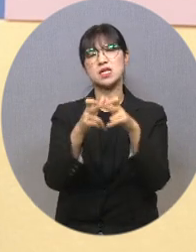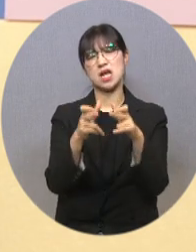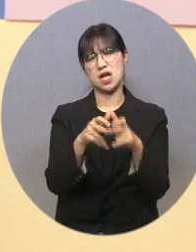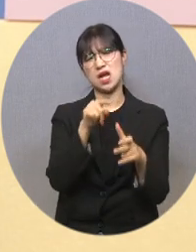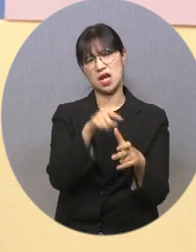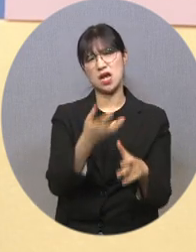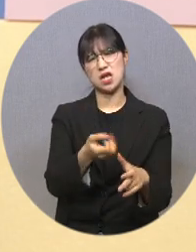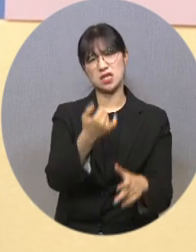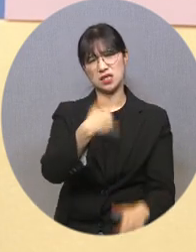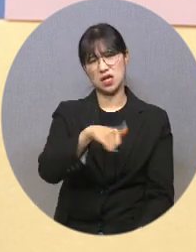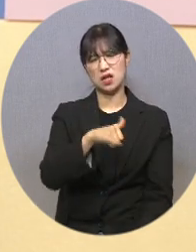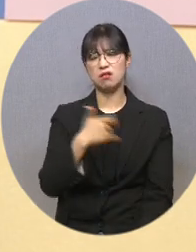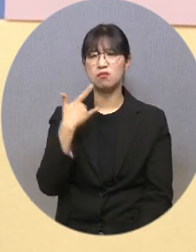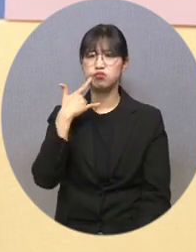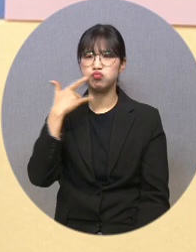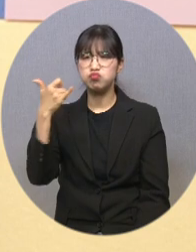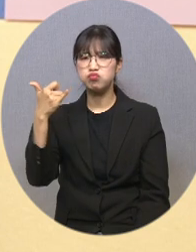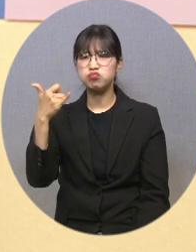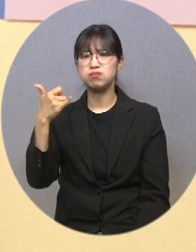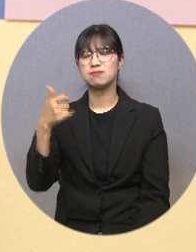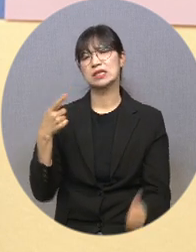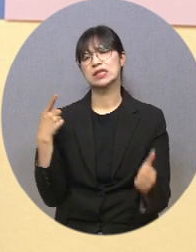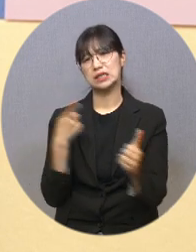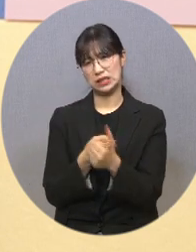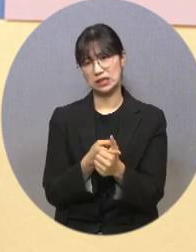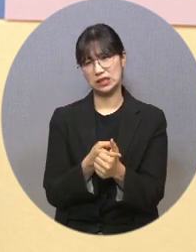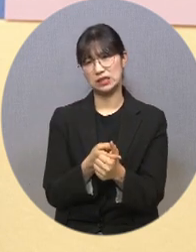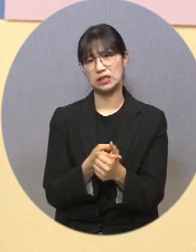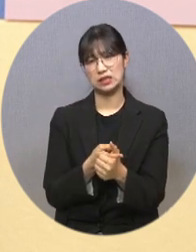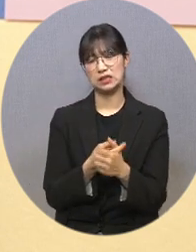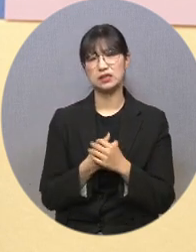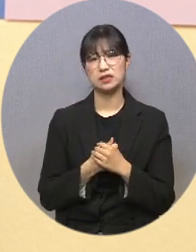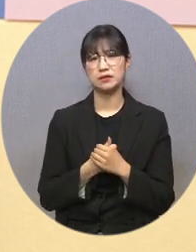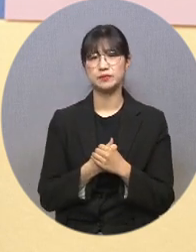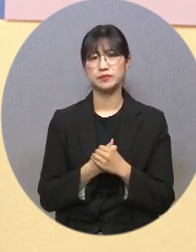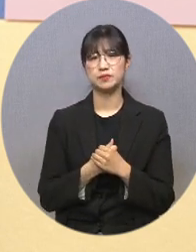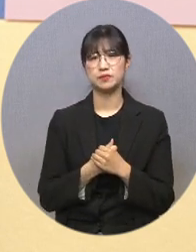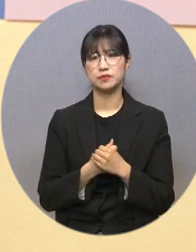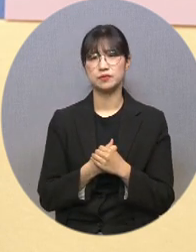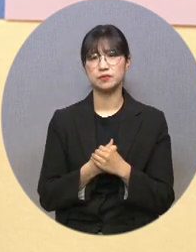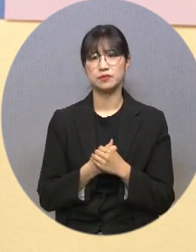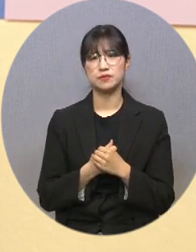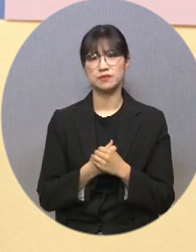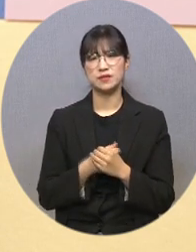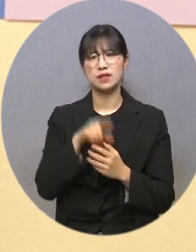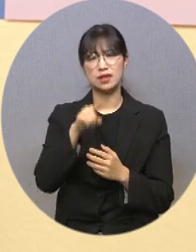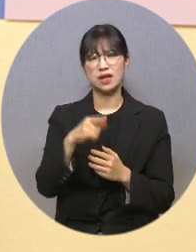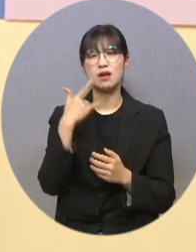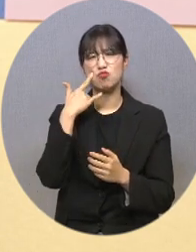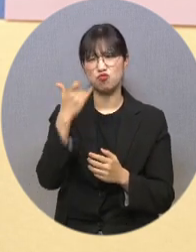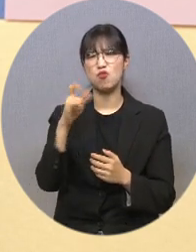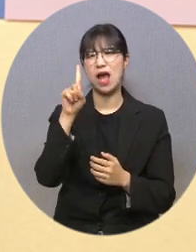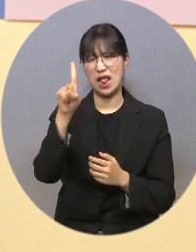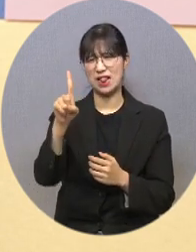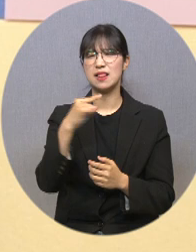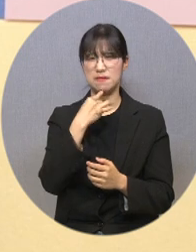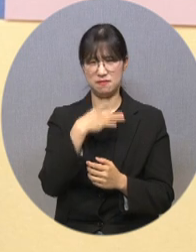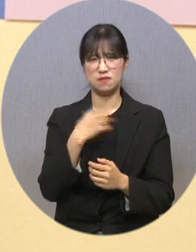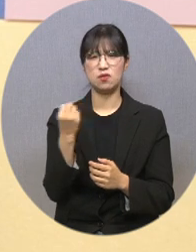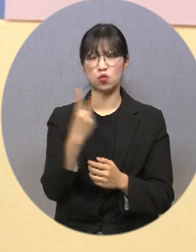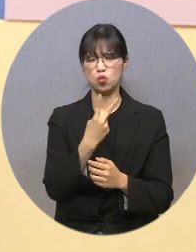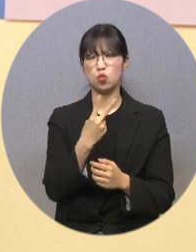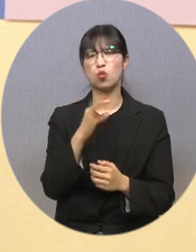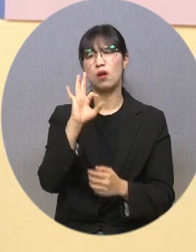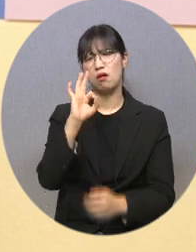가진 자녀를 부모가 이제 살해한 그런 사건인데 네. 모두가 이제 한 부모 가정이었고 경제적